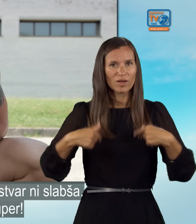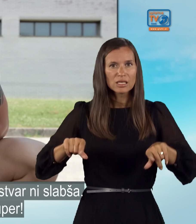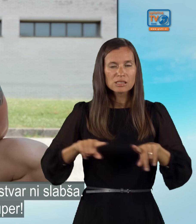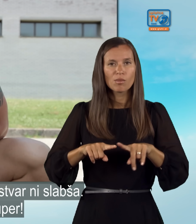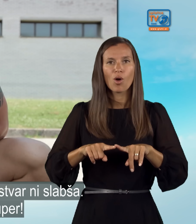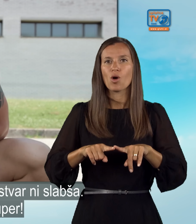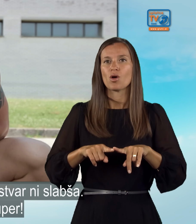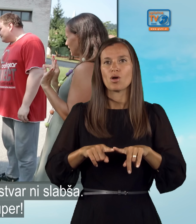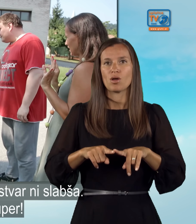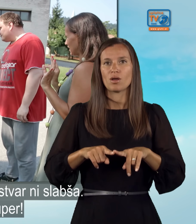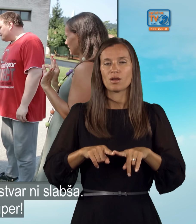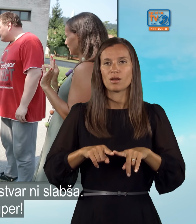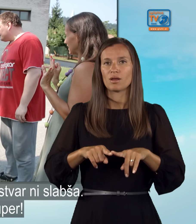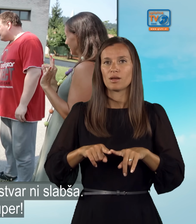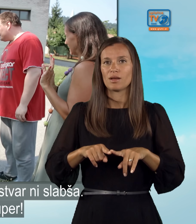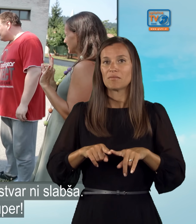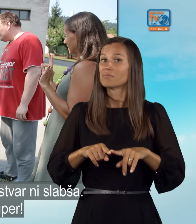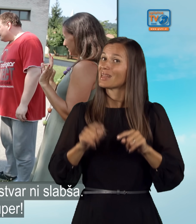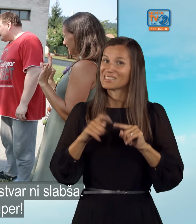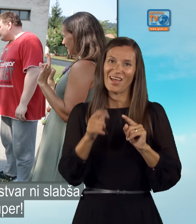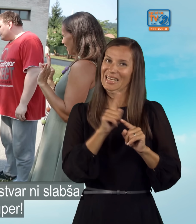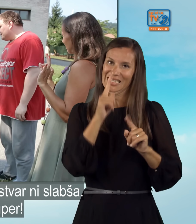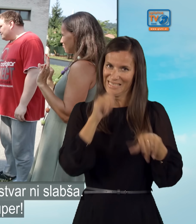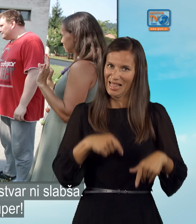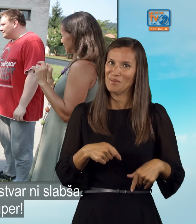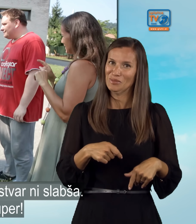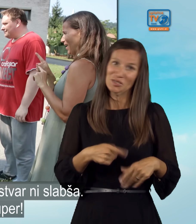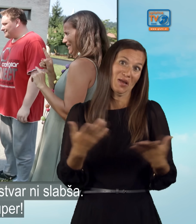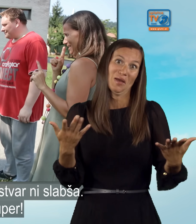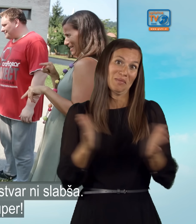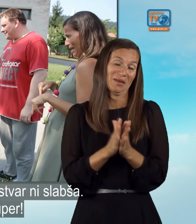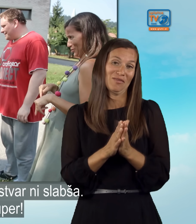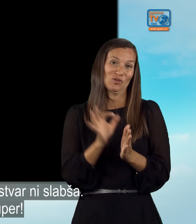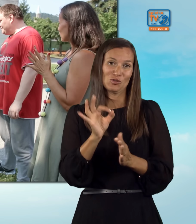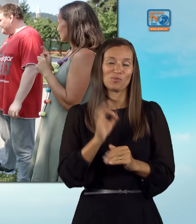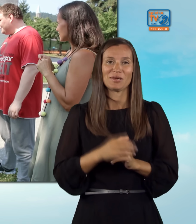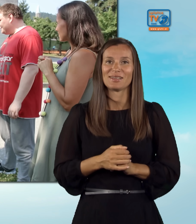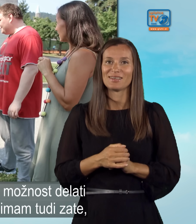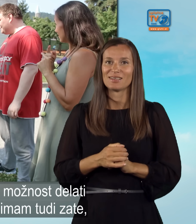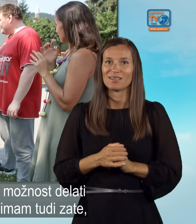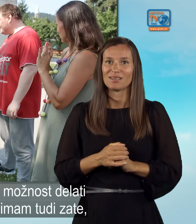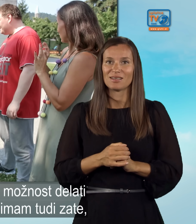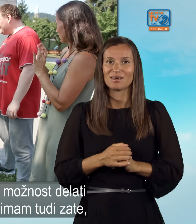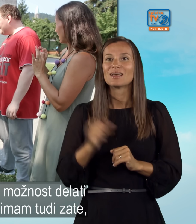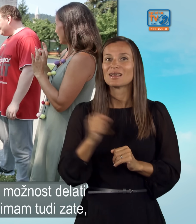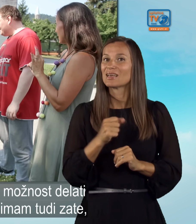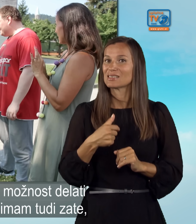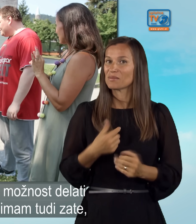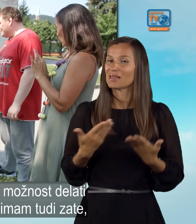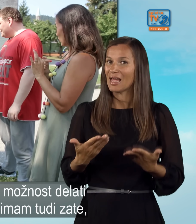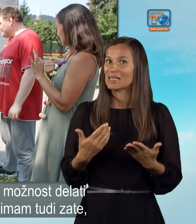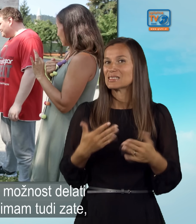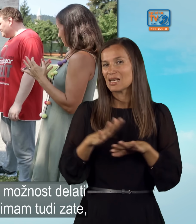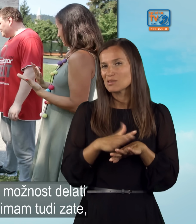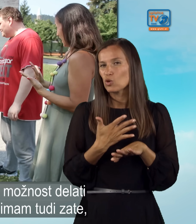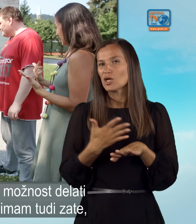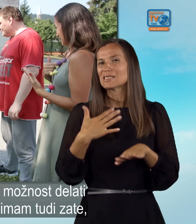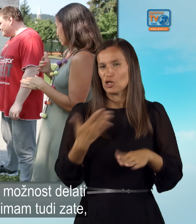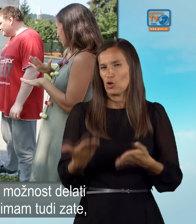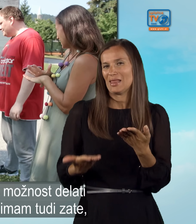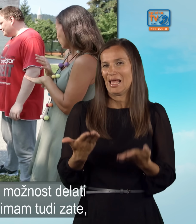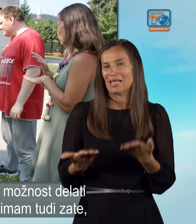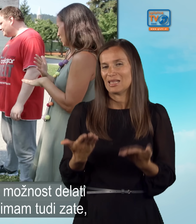Smo, da zadeva ni slabša. Ok, je bila, super, bravo. In ko sem nekako danes razpoložen